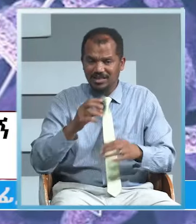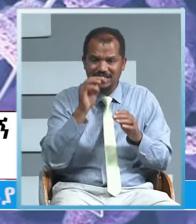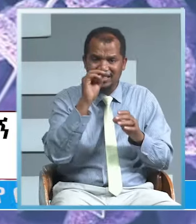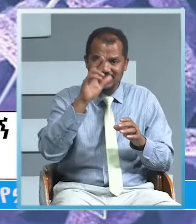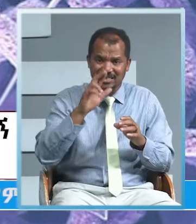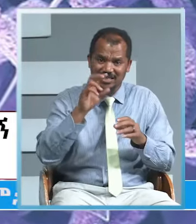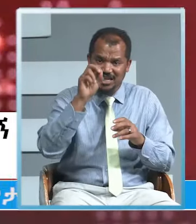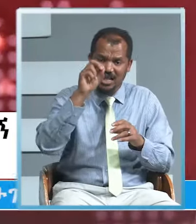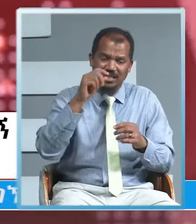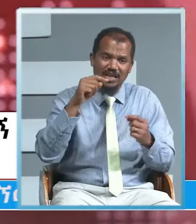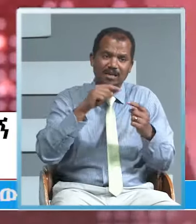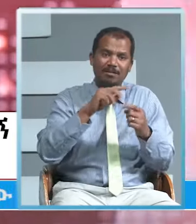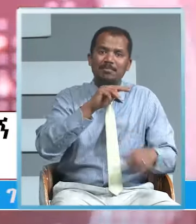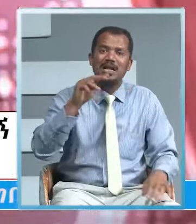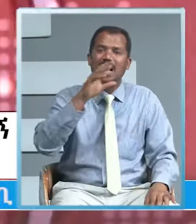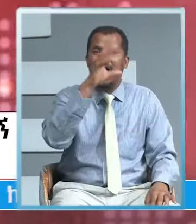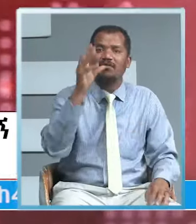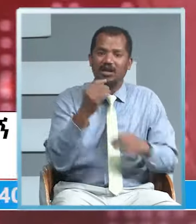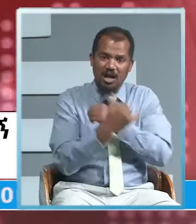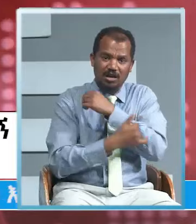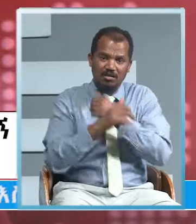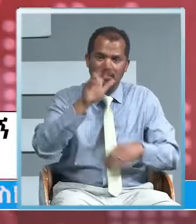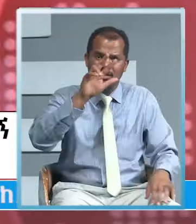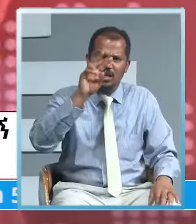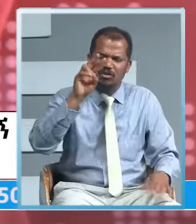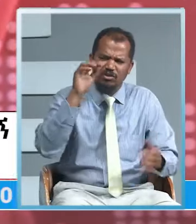ጥር 30 ቀን ድረስ በመስራቅ አፍሪካ ሀገራት